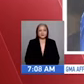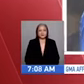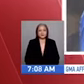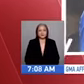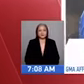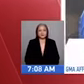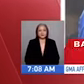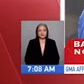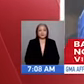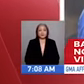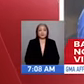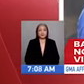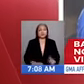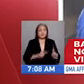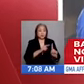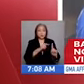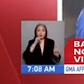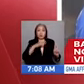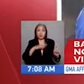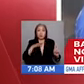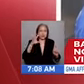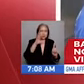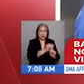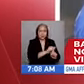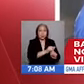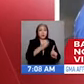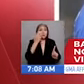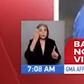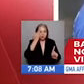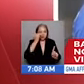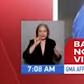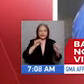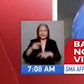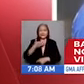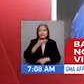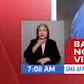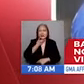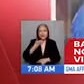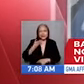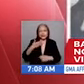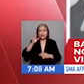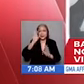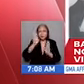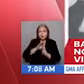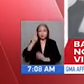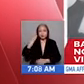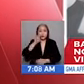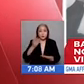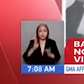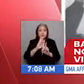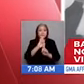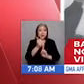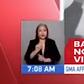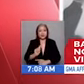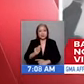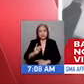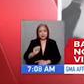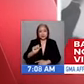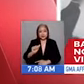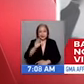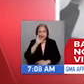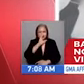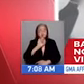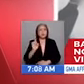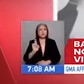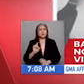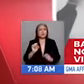Inaresto ang isang babae nagbebenta umano ng mga masiselang larawan at video sa Barangay Tisa, Cebu City. Kabilang sa kanyang ibinibenta ang mga video ng kanyang